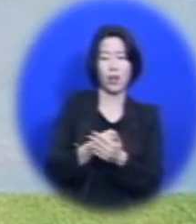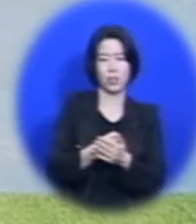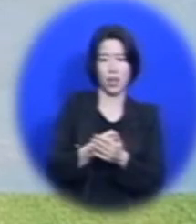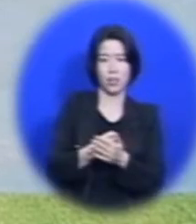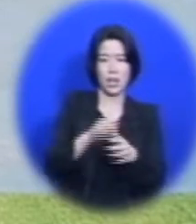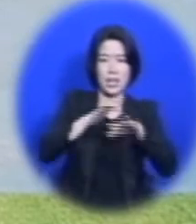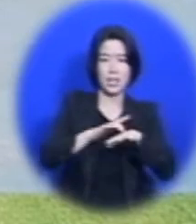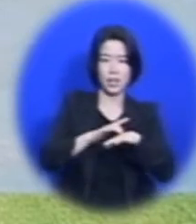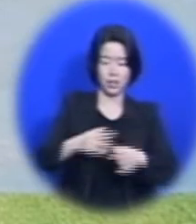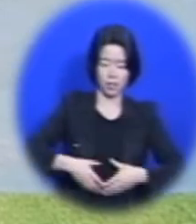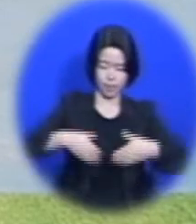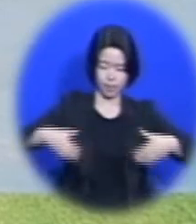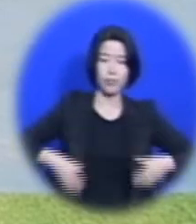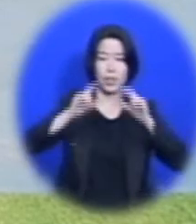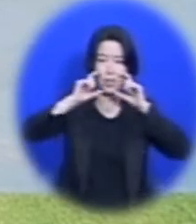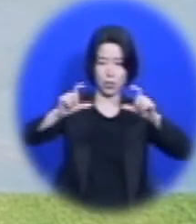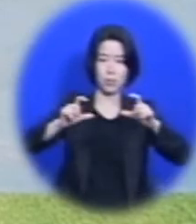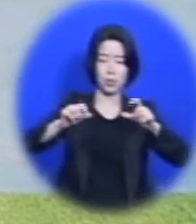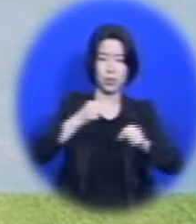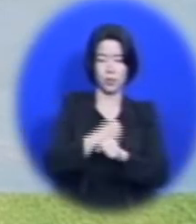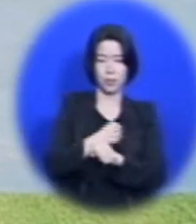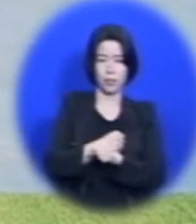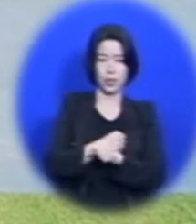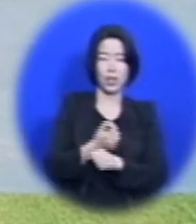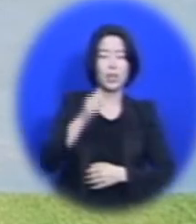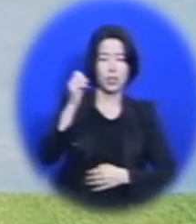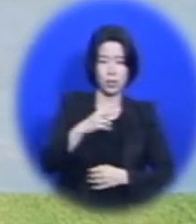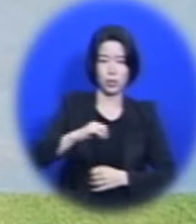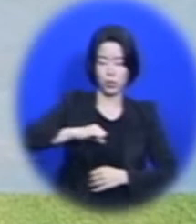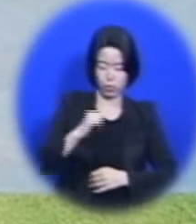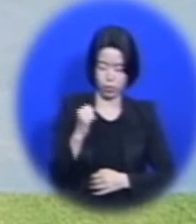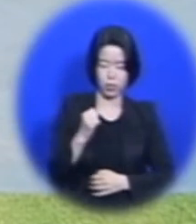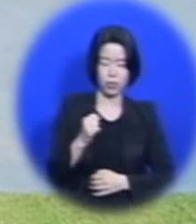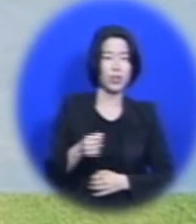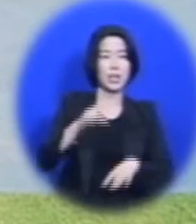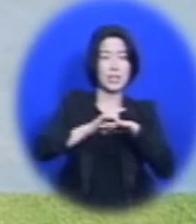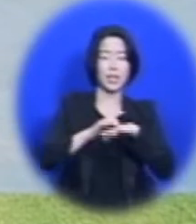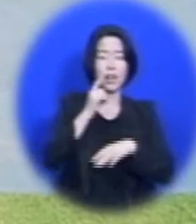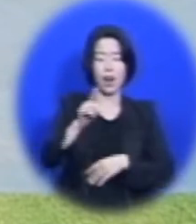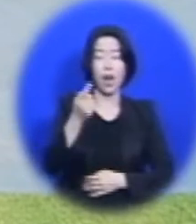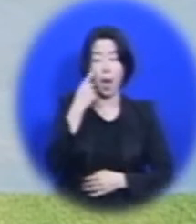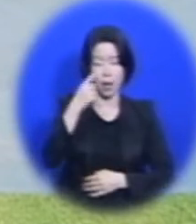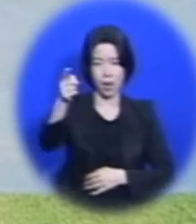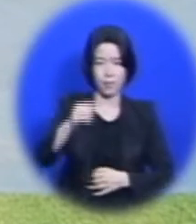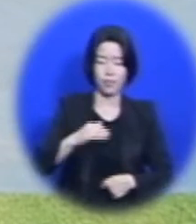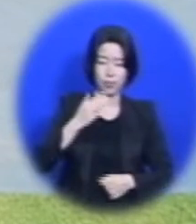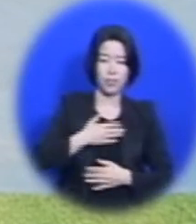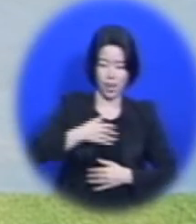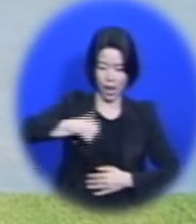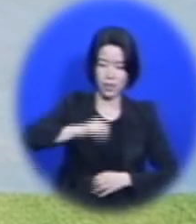사탄에게 담대하게 선포할 결단을 해. 그리고 순종합니다. 사탄아, 해봐라. 내 아들 마음대로 한번